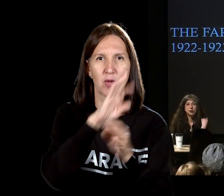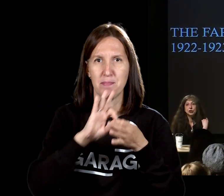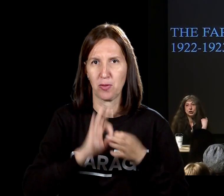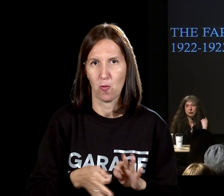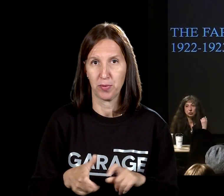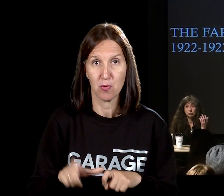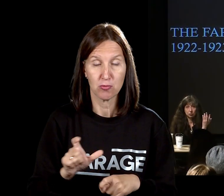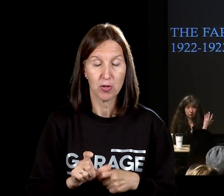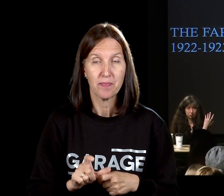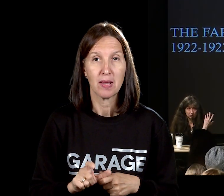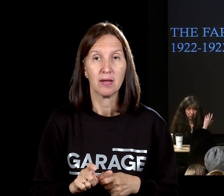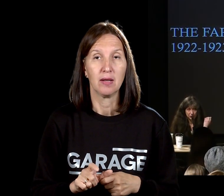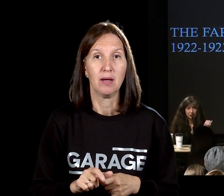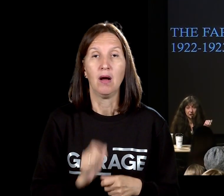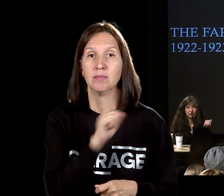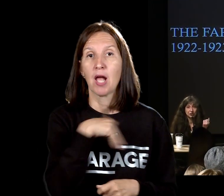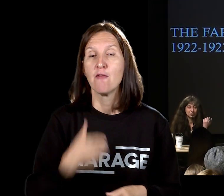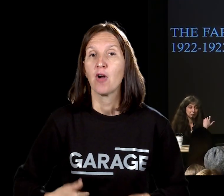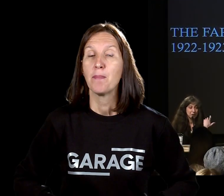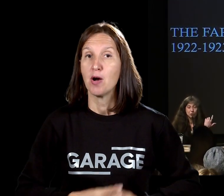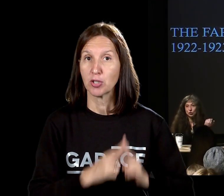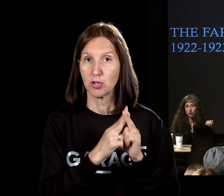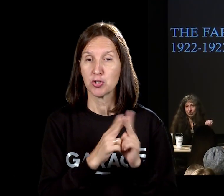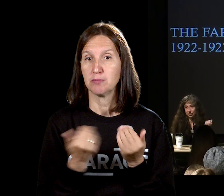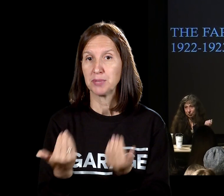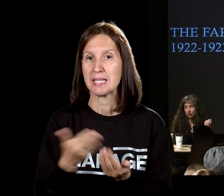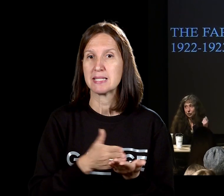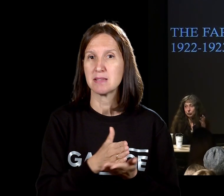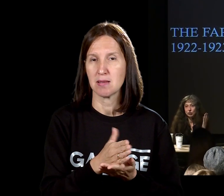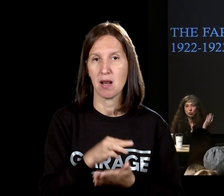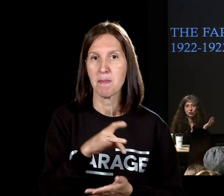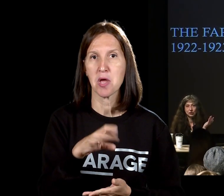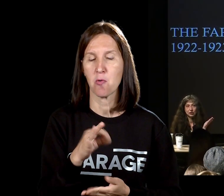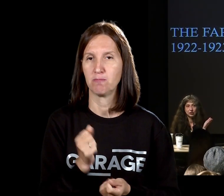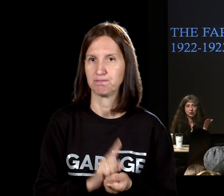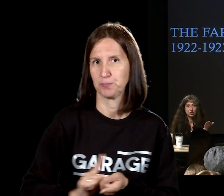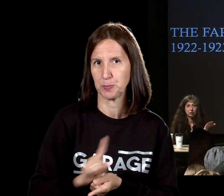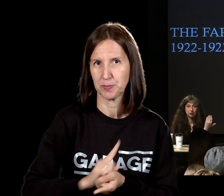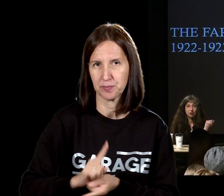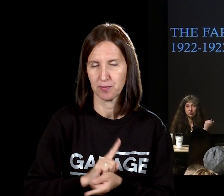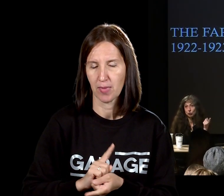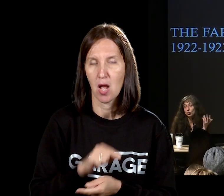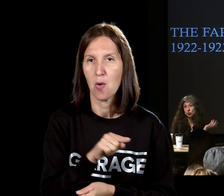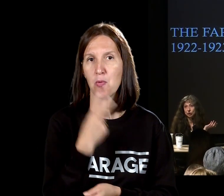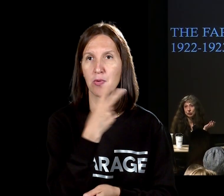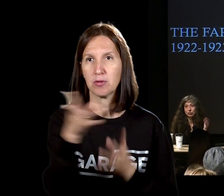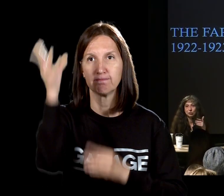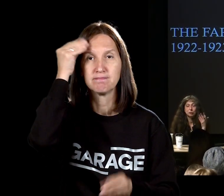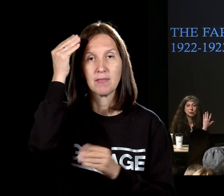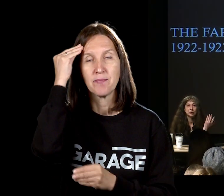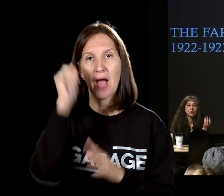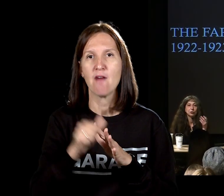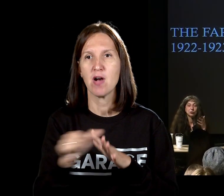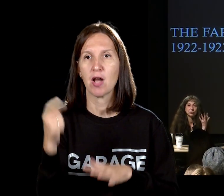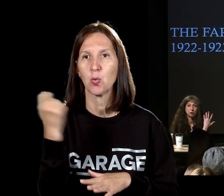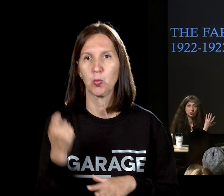бы в Париже стилистика Миро начинает резко меняться, он знакомится с авангардными художниками того